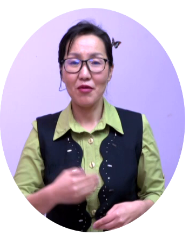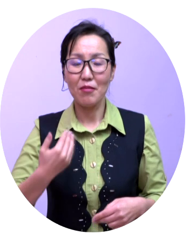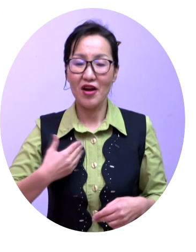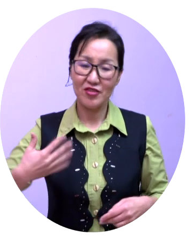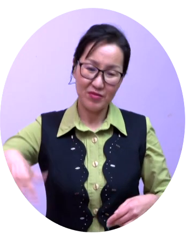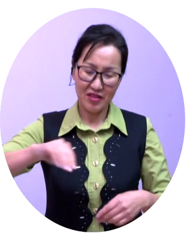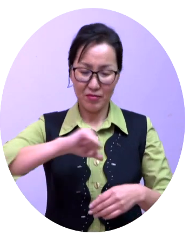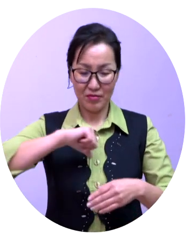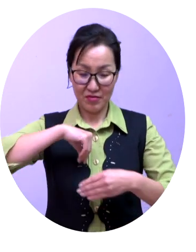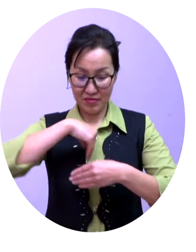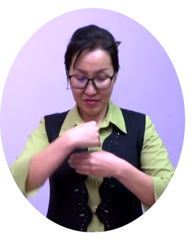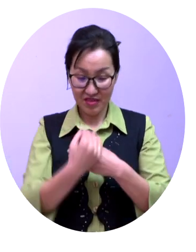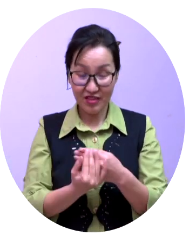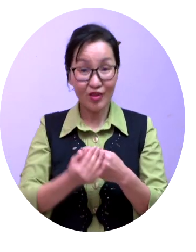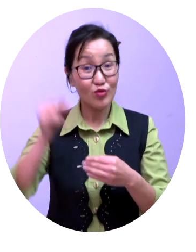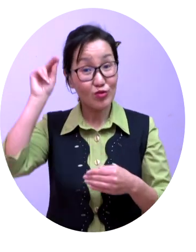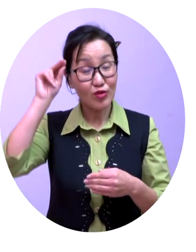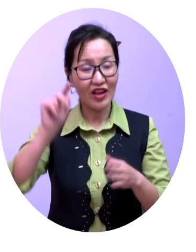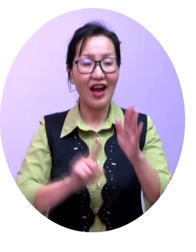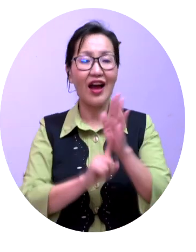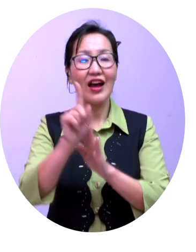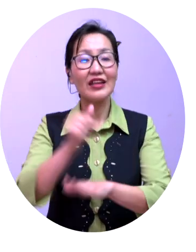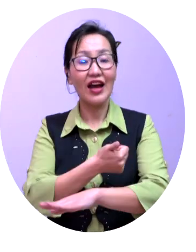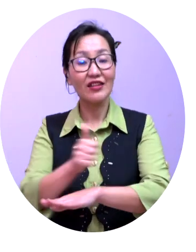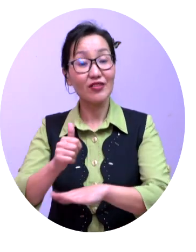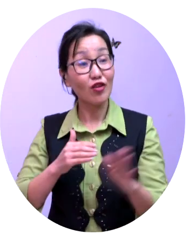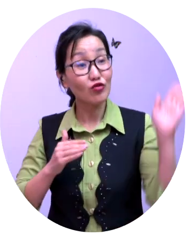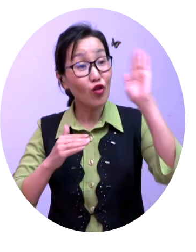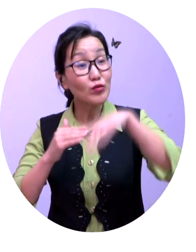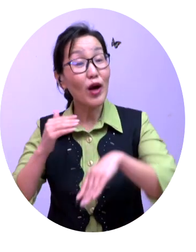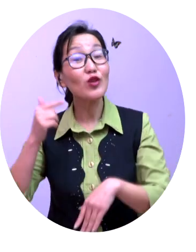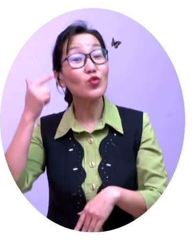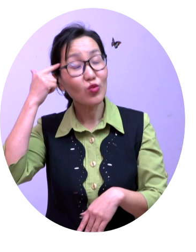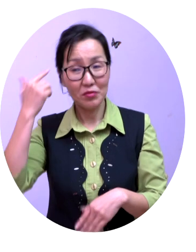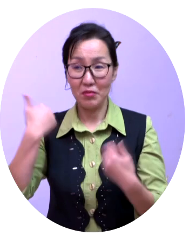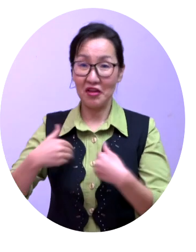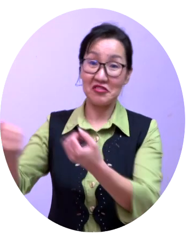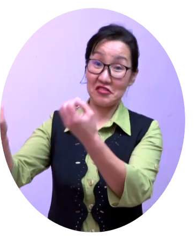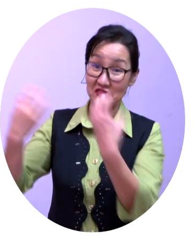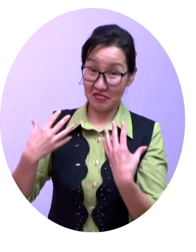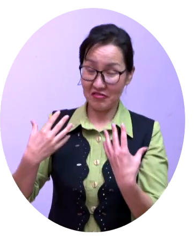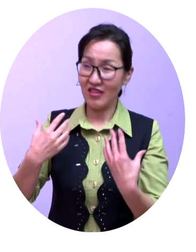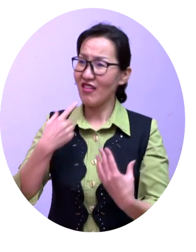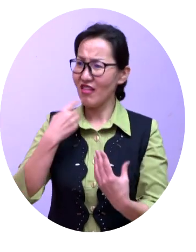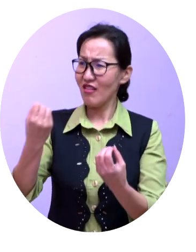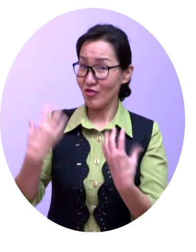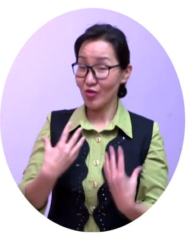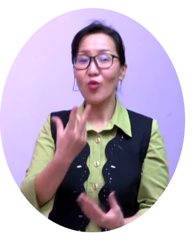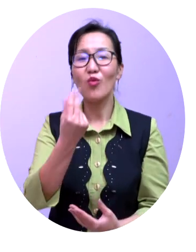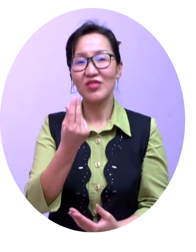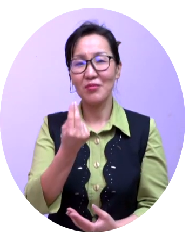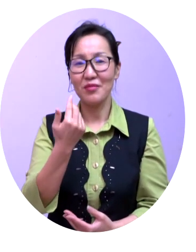бийдаж сурах анхны аялалдаа явж байгаа шүү гэж хэлсэн нь үнэхээр үнэн байлаа.